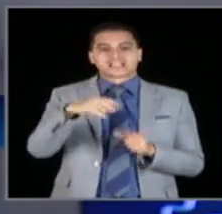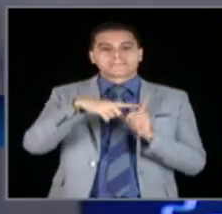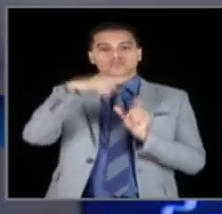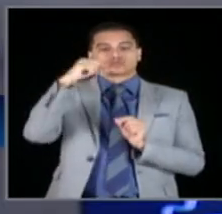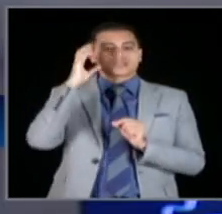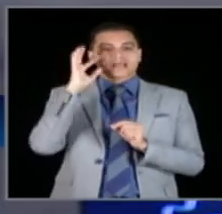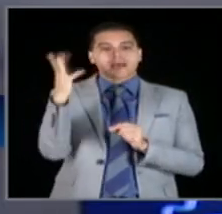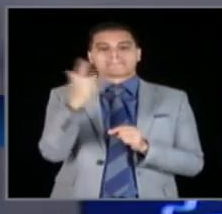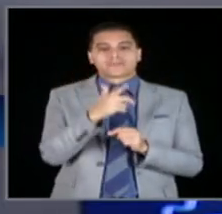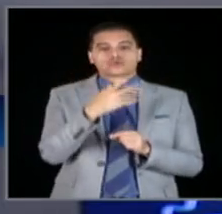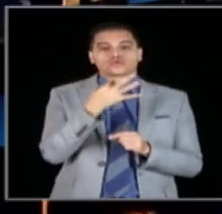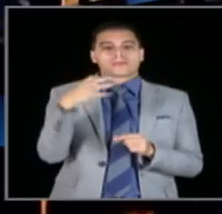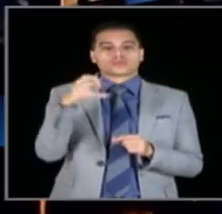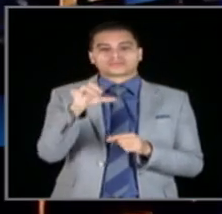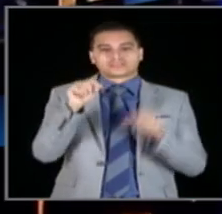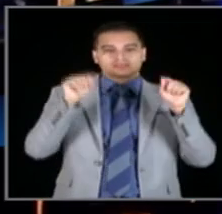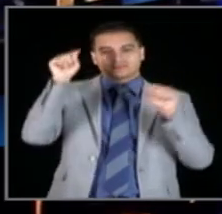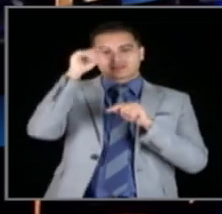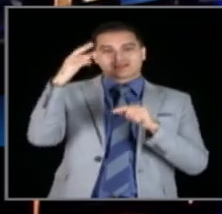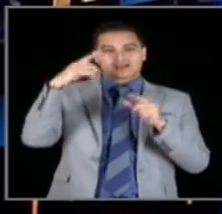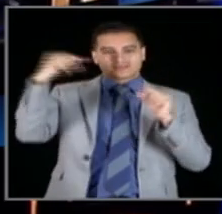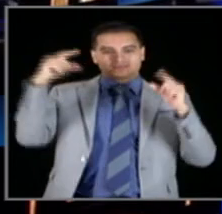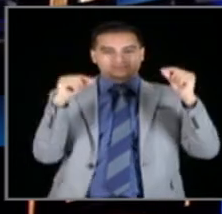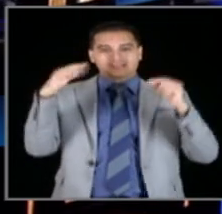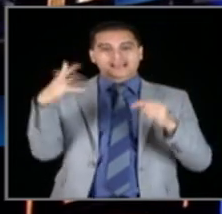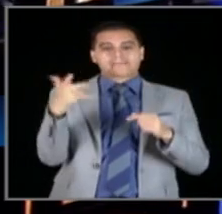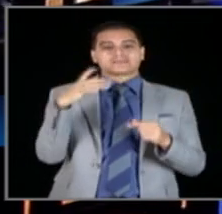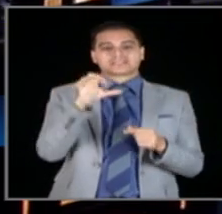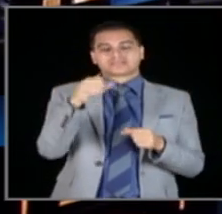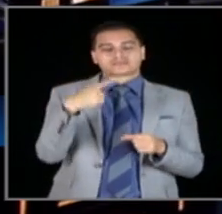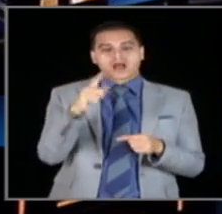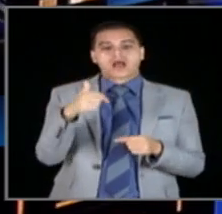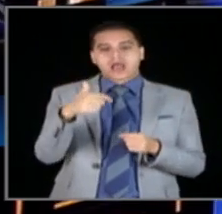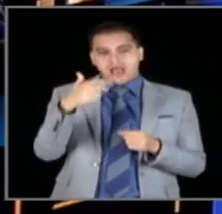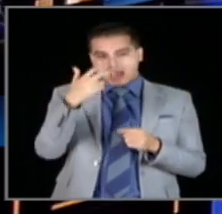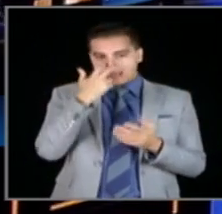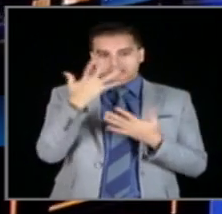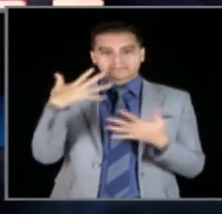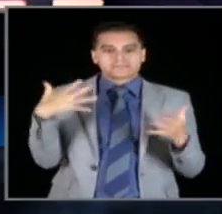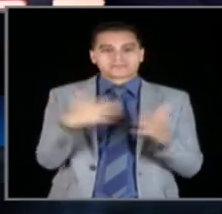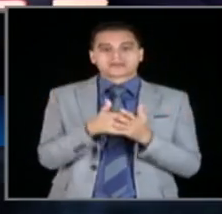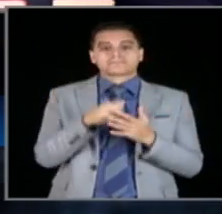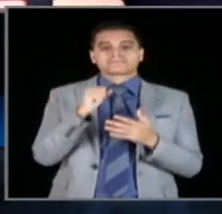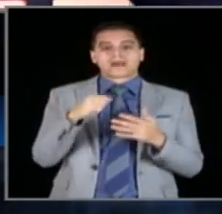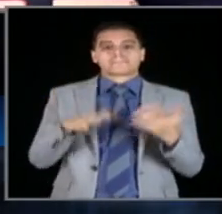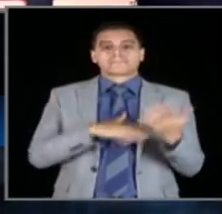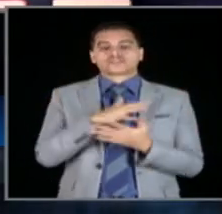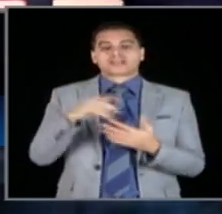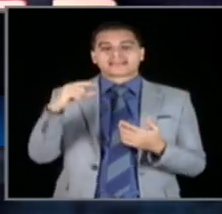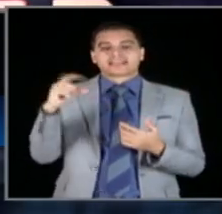مستطيلاً؟ 360. صح. في عهد أي حاكم لمصر وقعت حادثة دنشواي؟